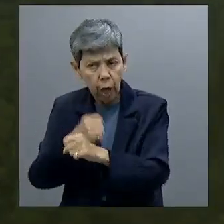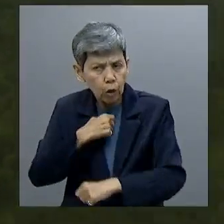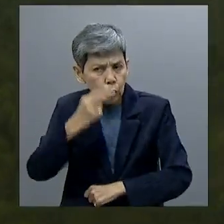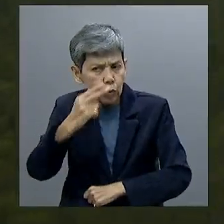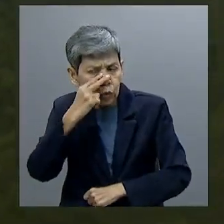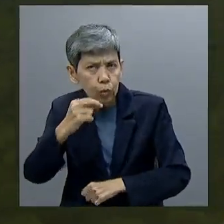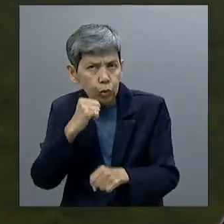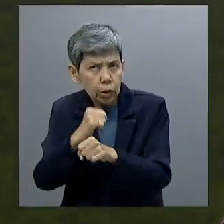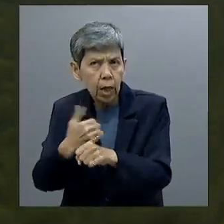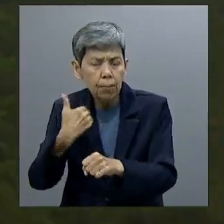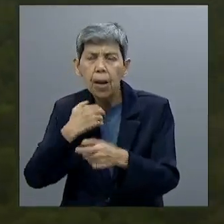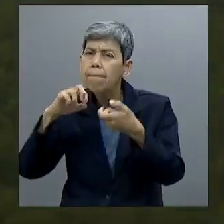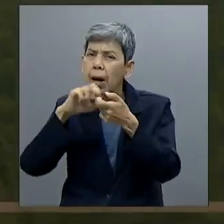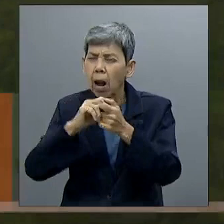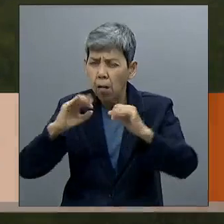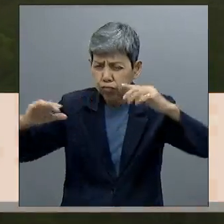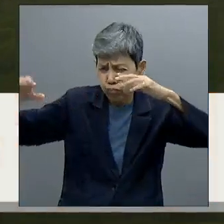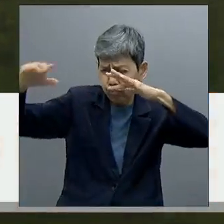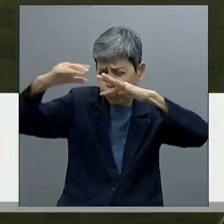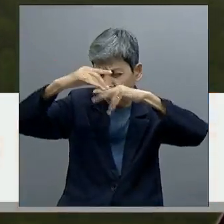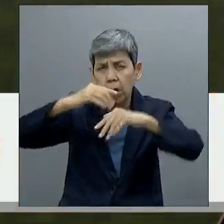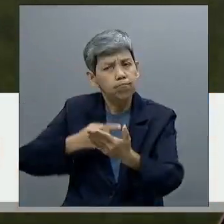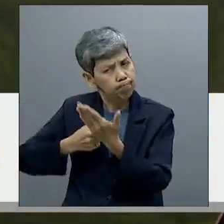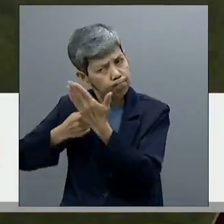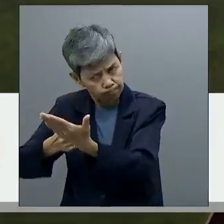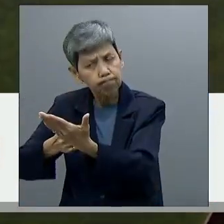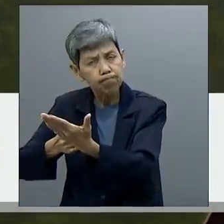ความคืบหน้ากรณีปัญหาหมอกควันเพิ่มเติมค่ะ